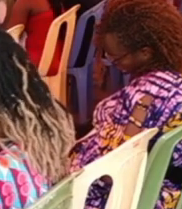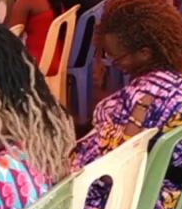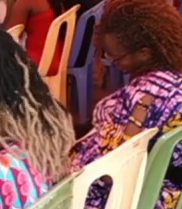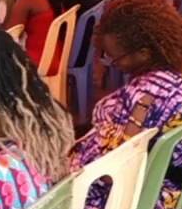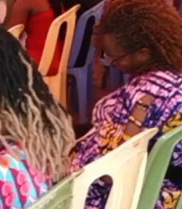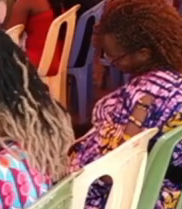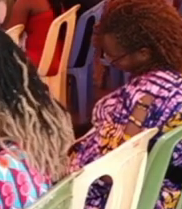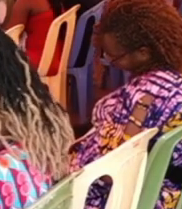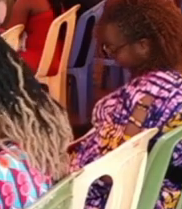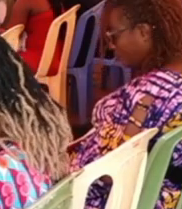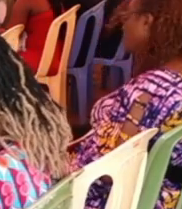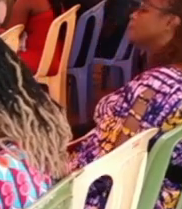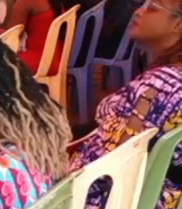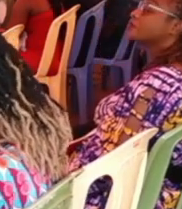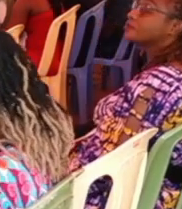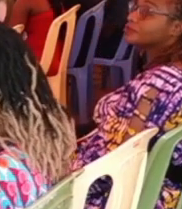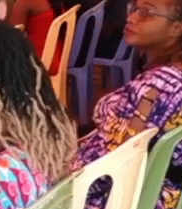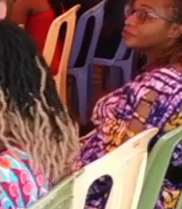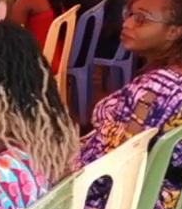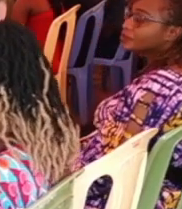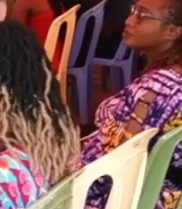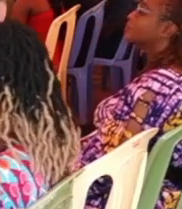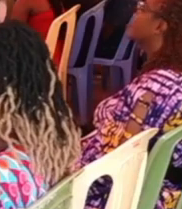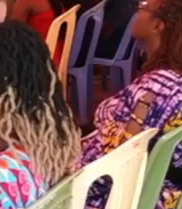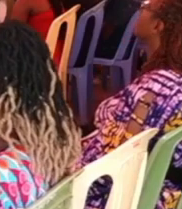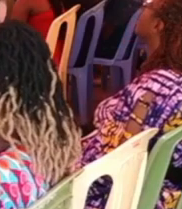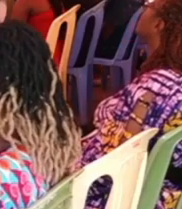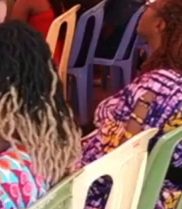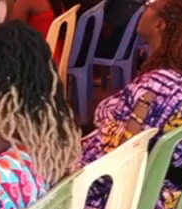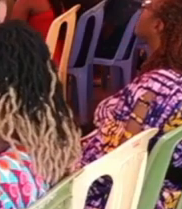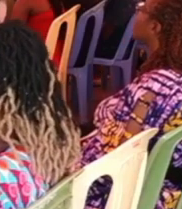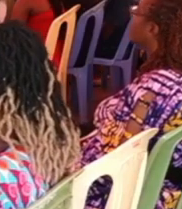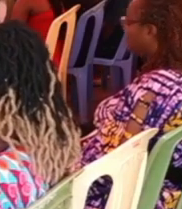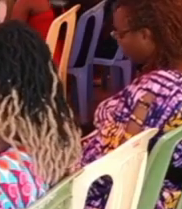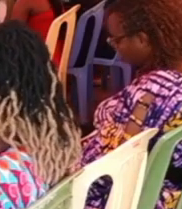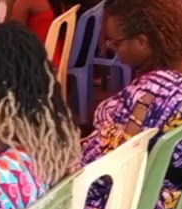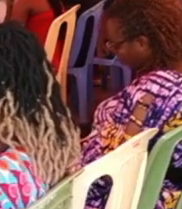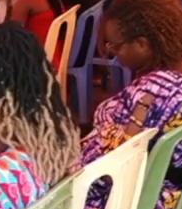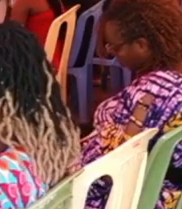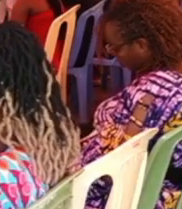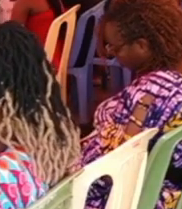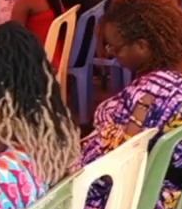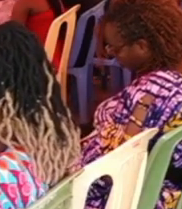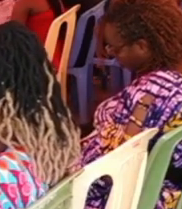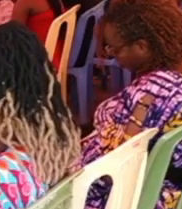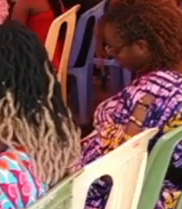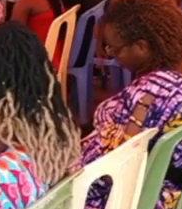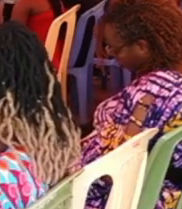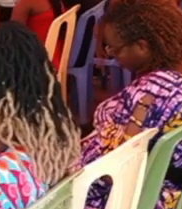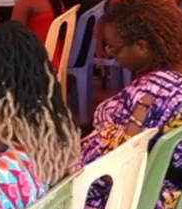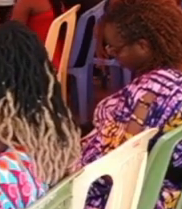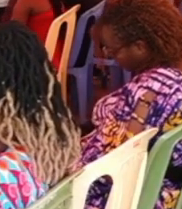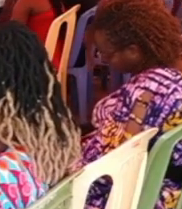Ili ukaweze kuwa na uweza kwa yale mambo ambayo umepewa. In 1 Corinthians 4, 1 and 2. Wakorintho wa kwanza 4, 1